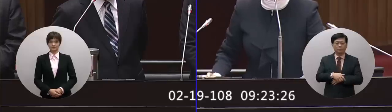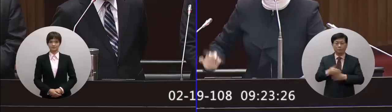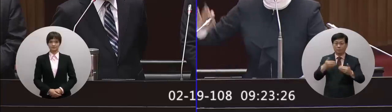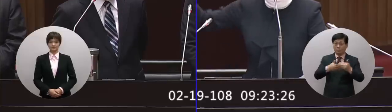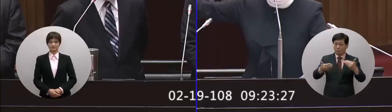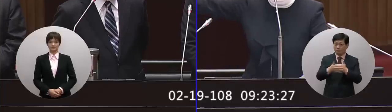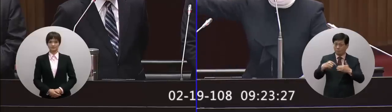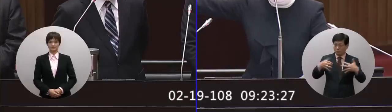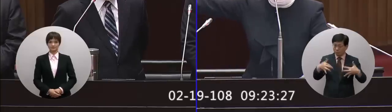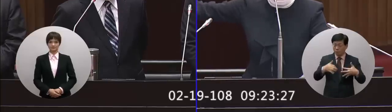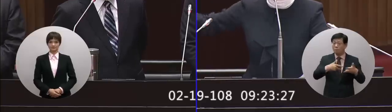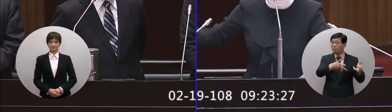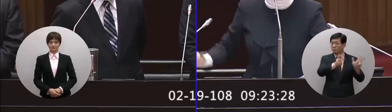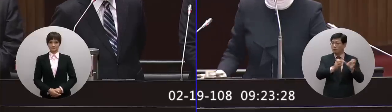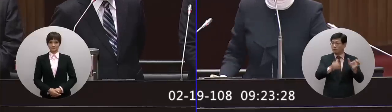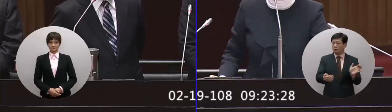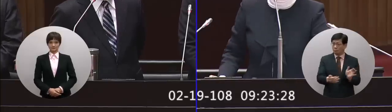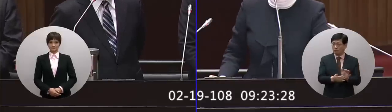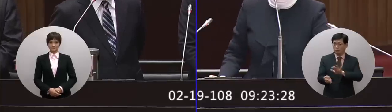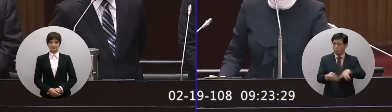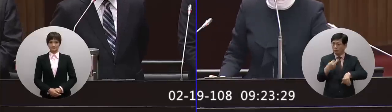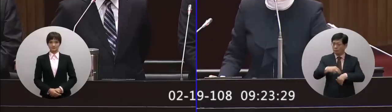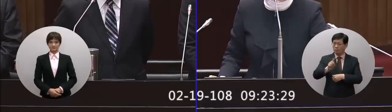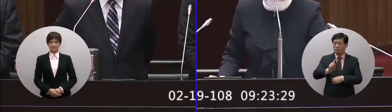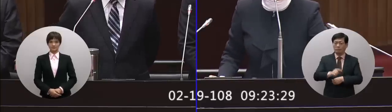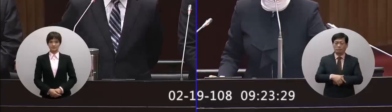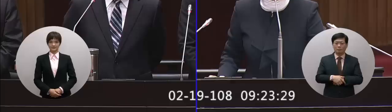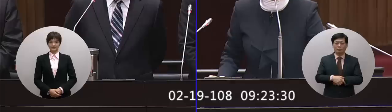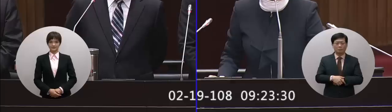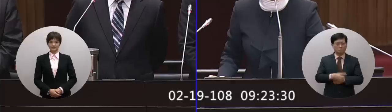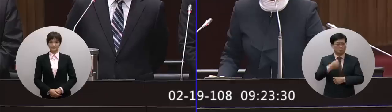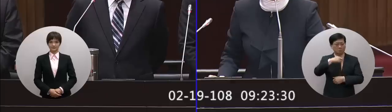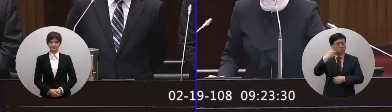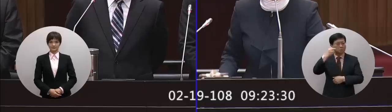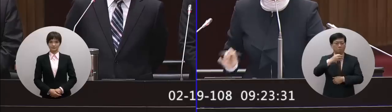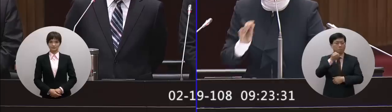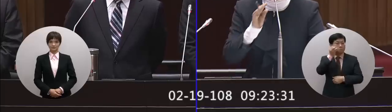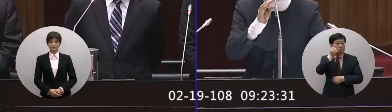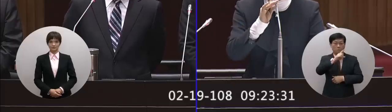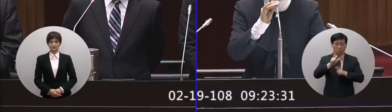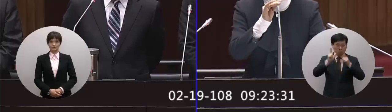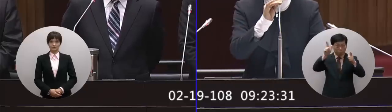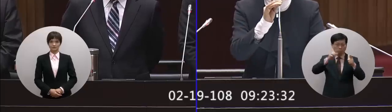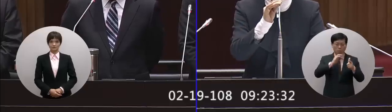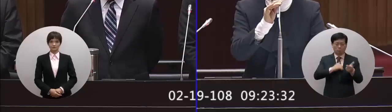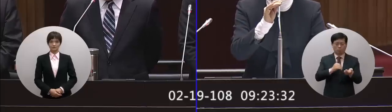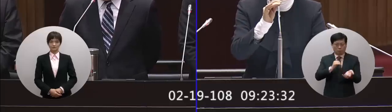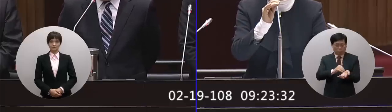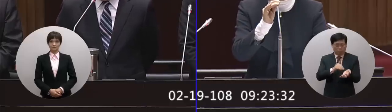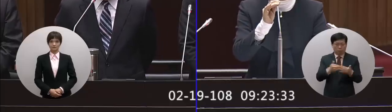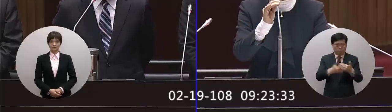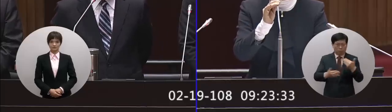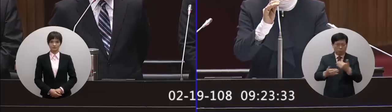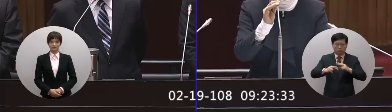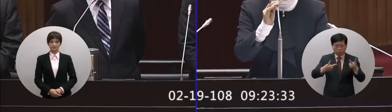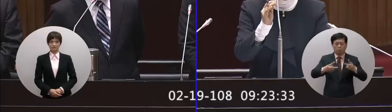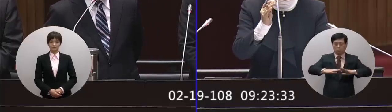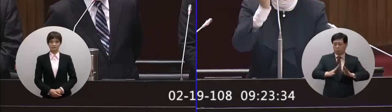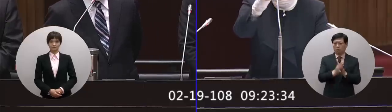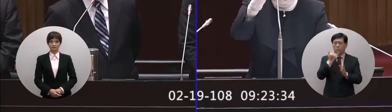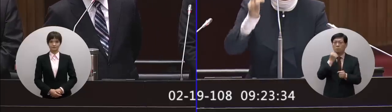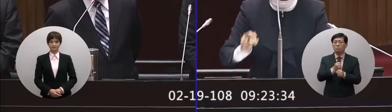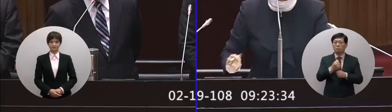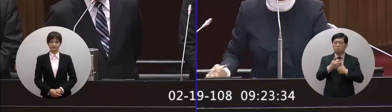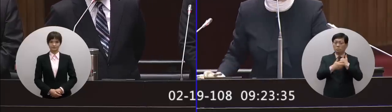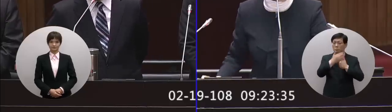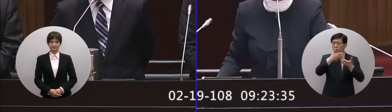通上，我们除了做桥梁，我们还可以做什么呢？我认为花东地区的交通还有医疗改善是行政院可以立刻做的。卫福部部